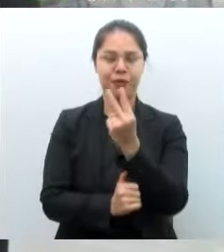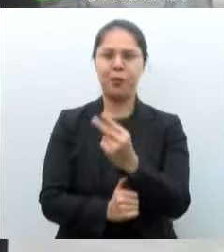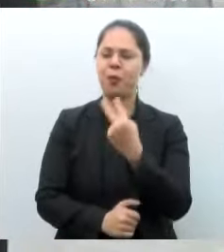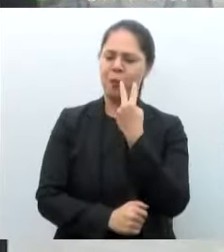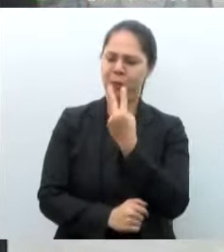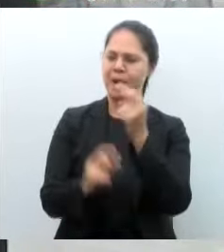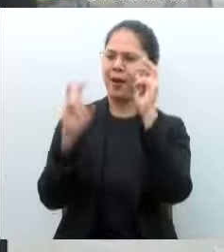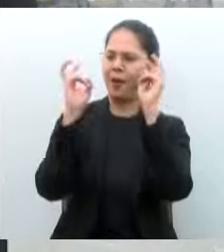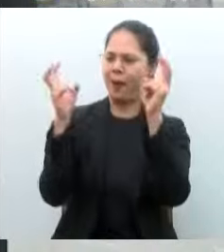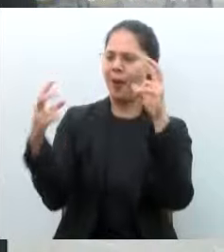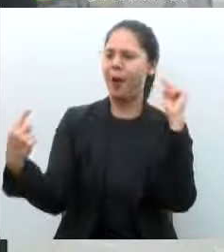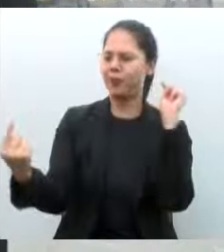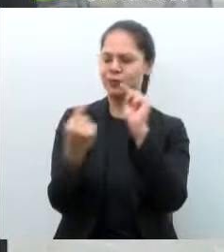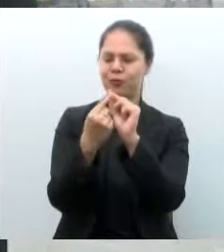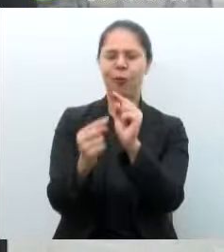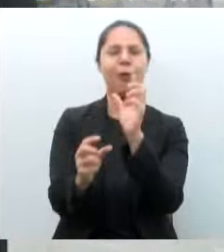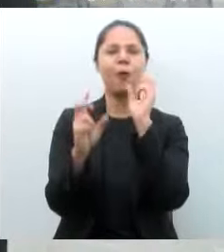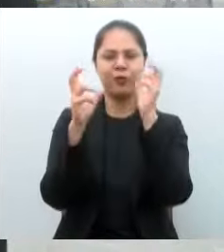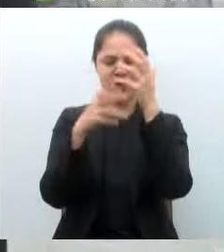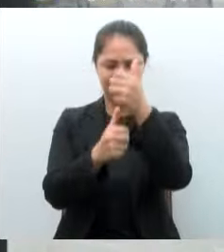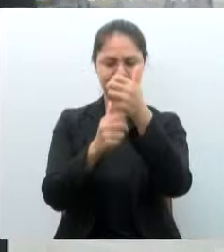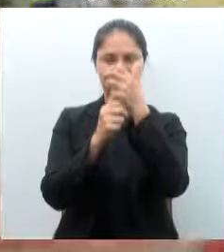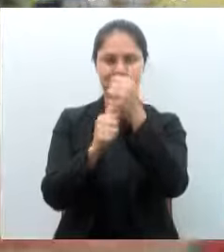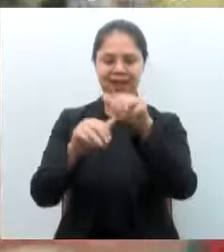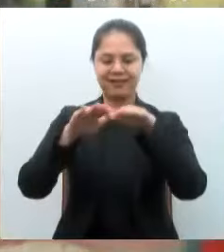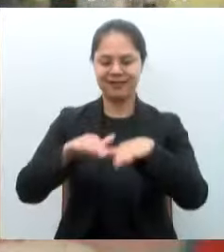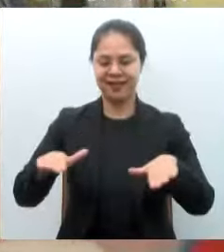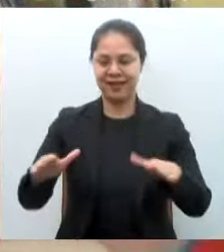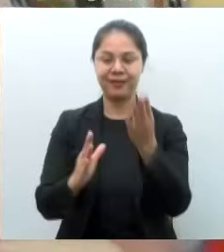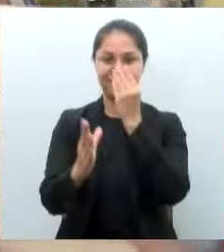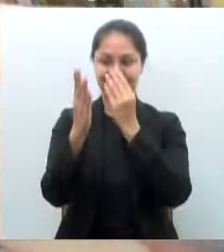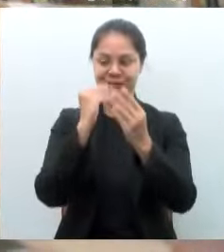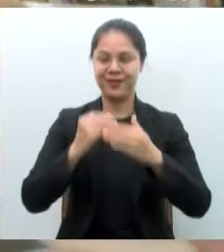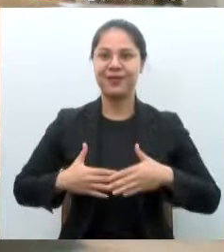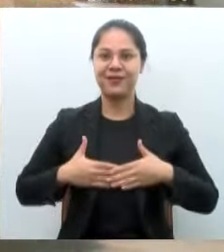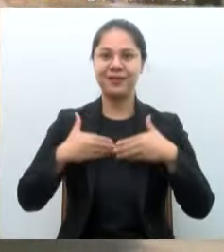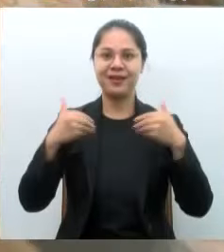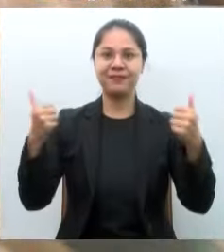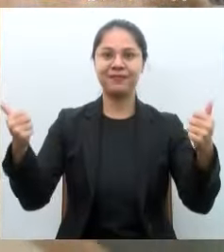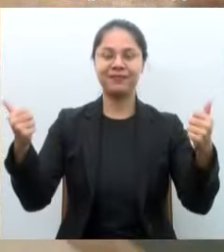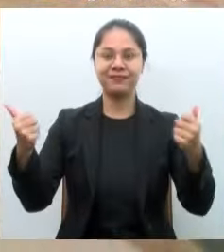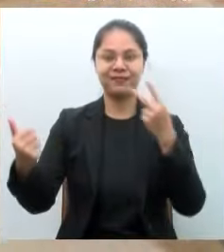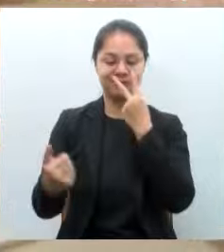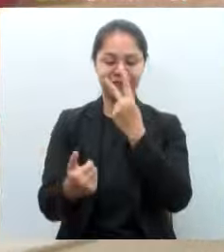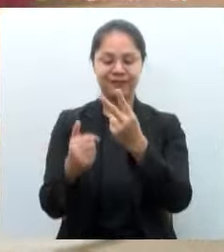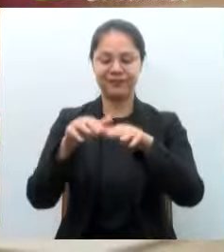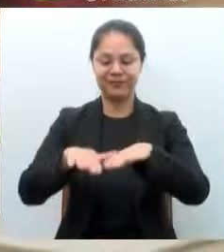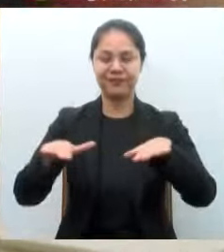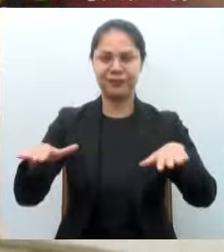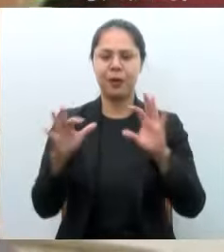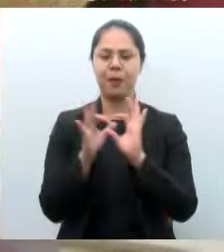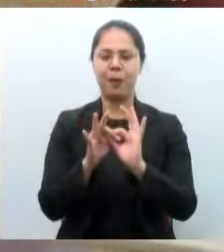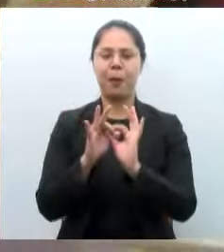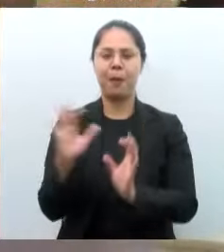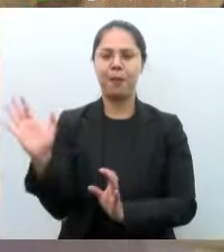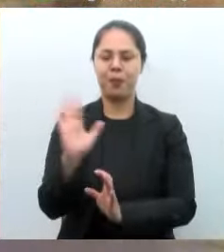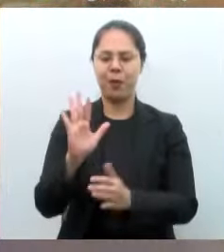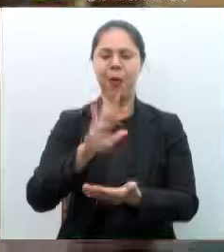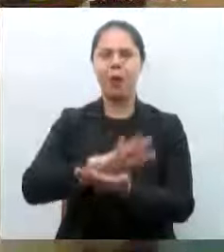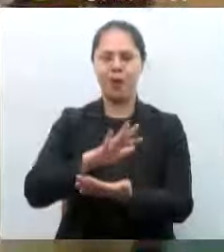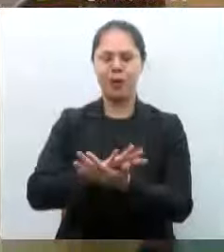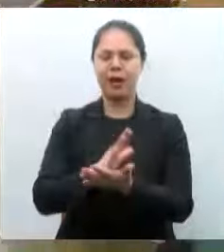ค่ะตรงกับเจเนอเรชันของเด็กแล้วเด็กเรียนรู้อย่างมีความสุขและเรียนได้ทุกเวลาเด็กไม่ต้องกังวลว่าจะเรียน